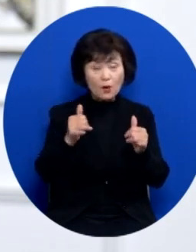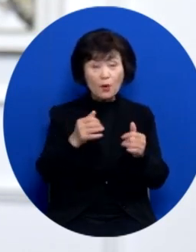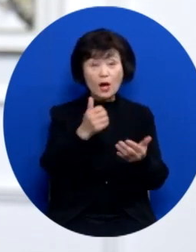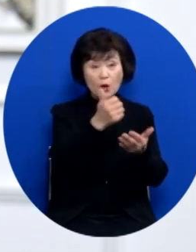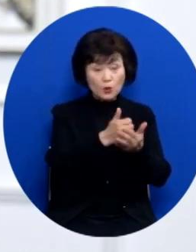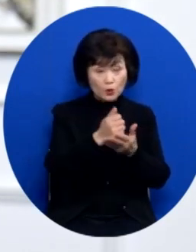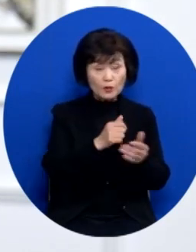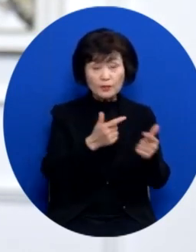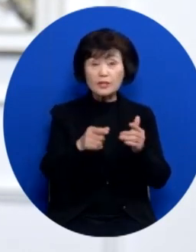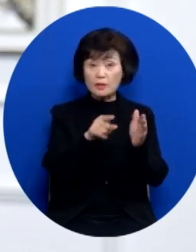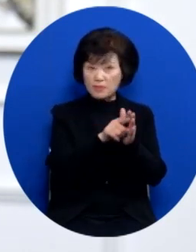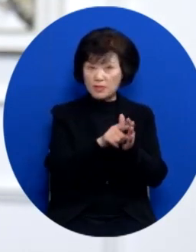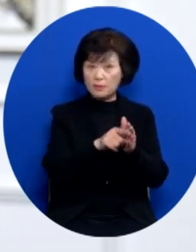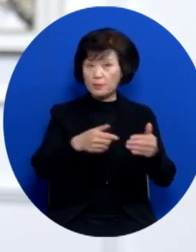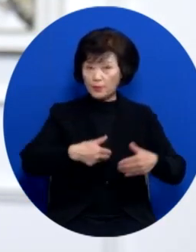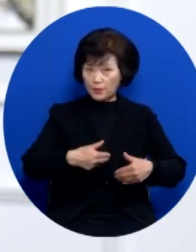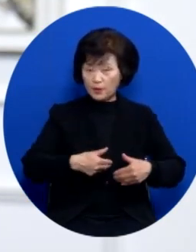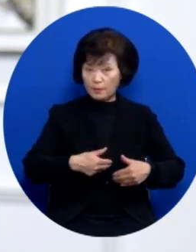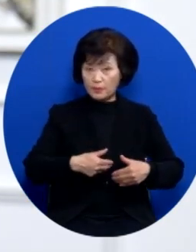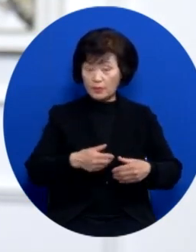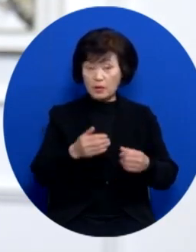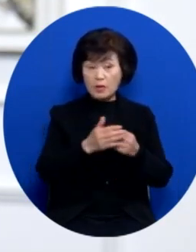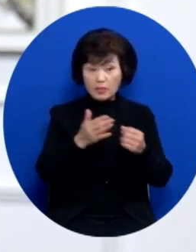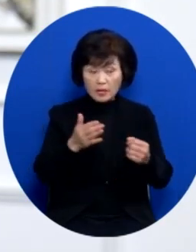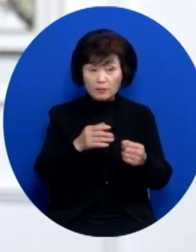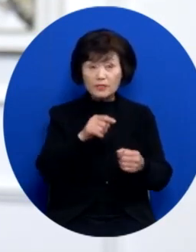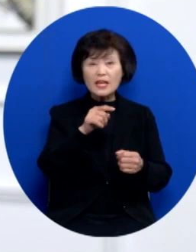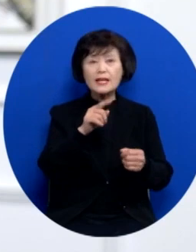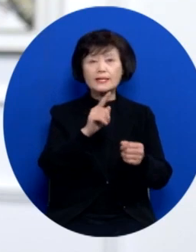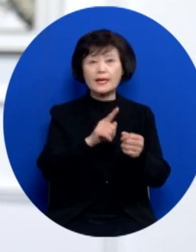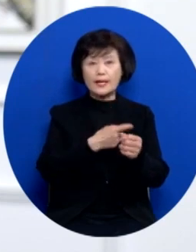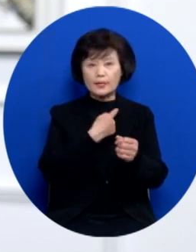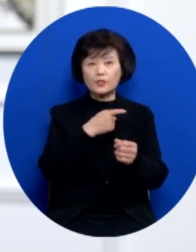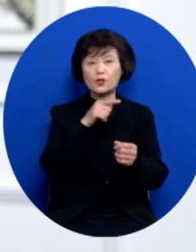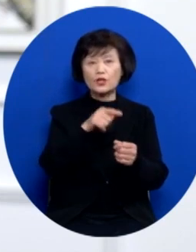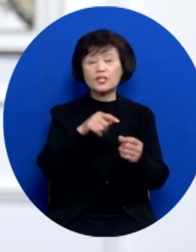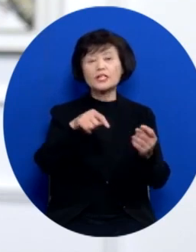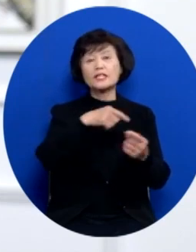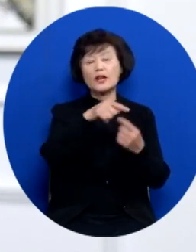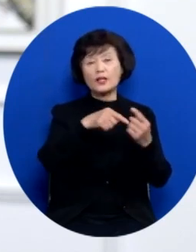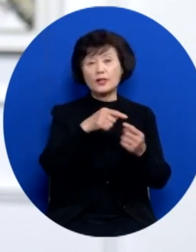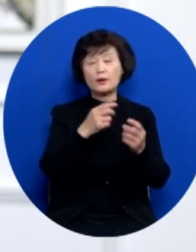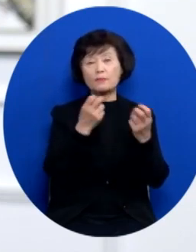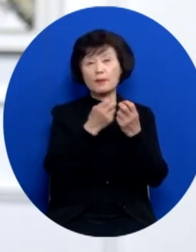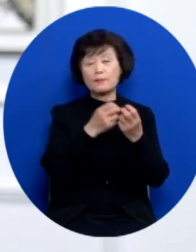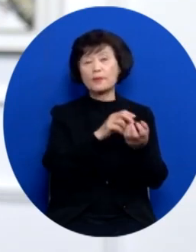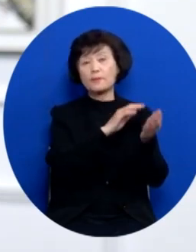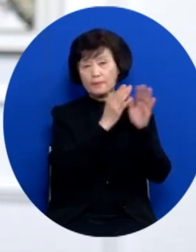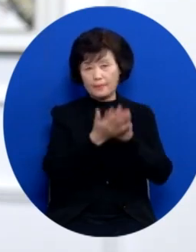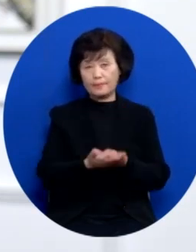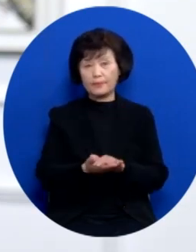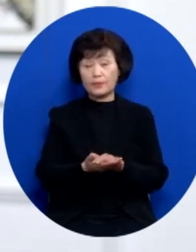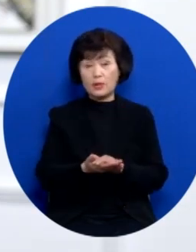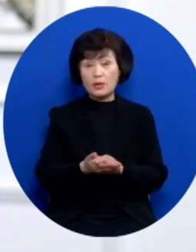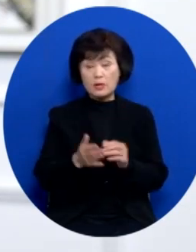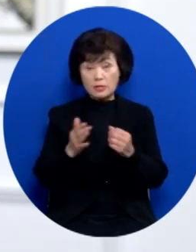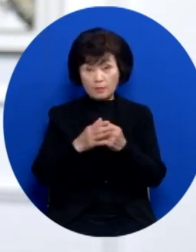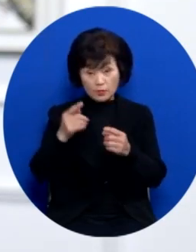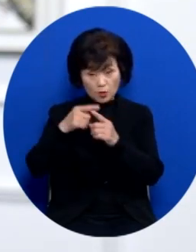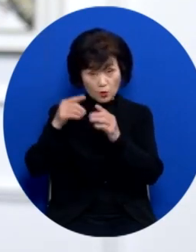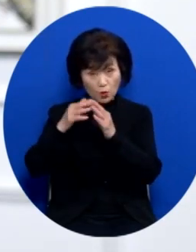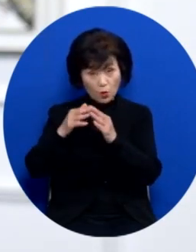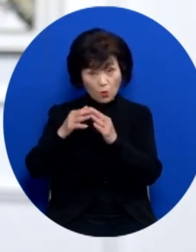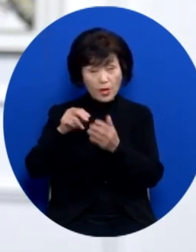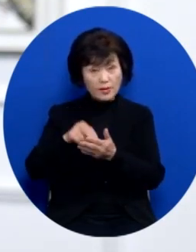요청으로 ESG 경영을 선택하게 되었습니다. 그런 의미에서 이제 교회도 교인들과